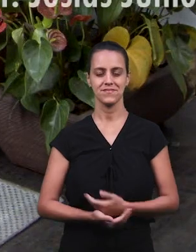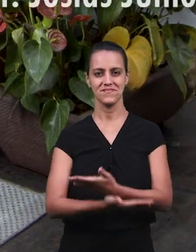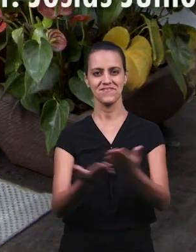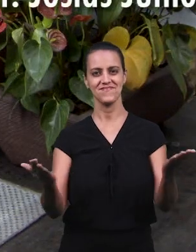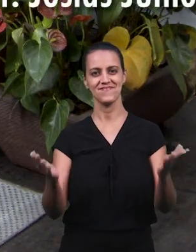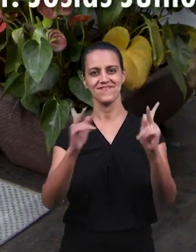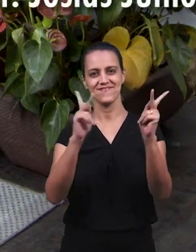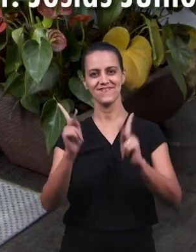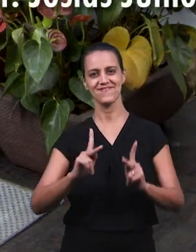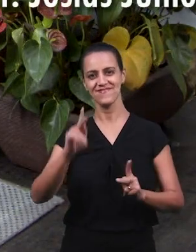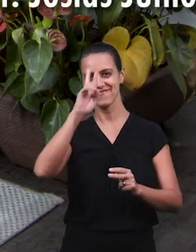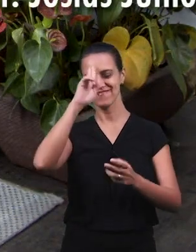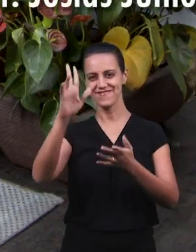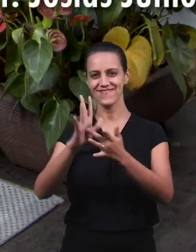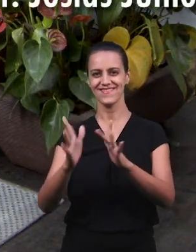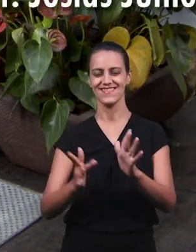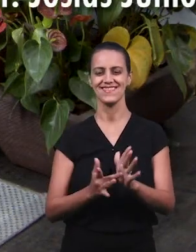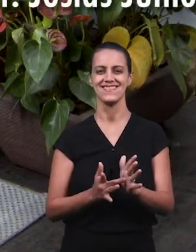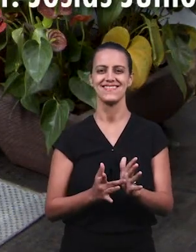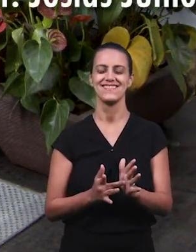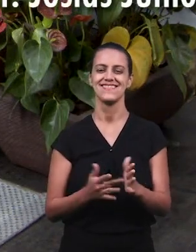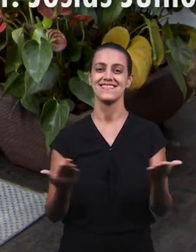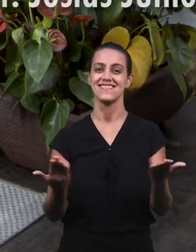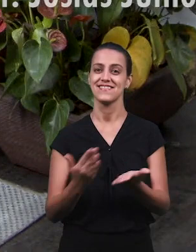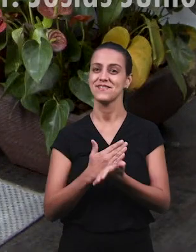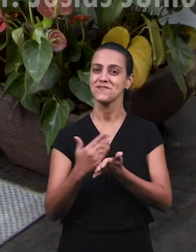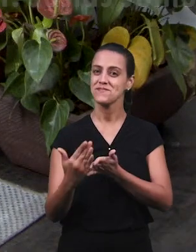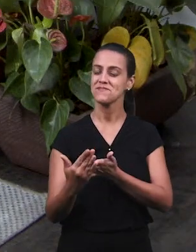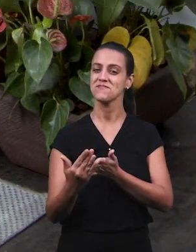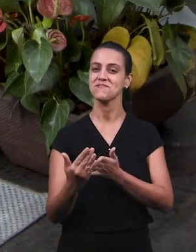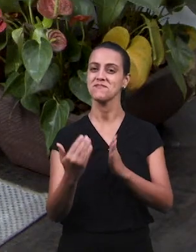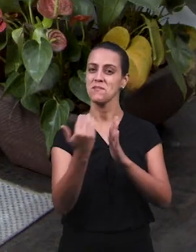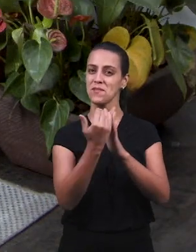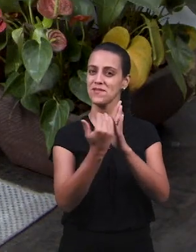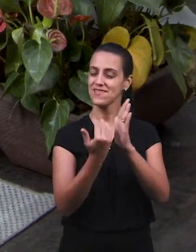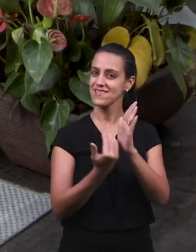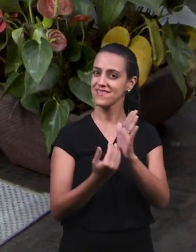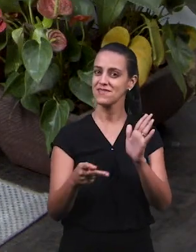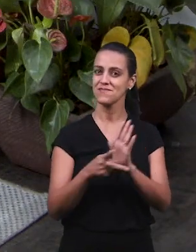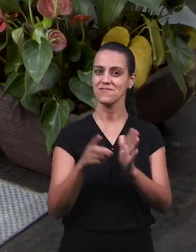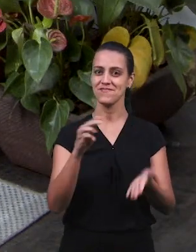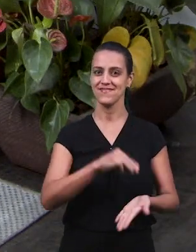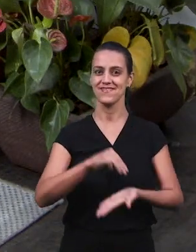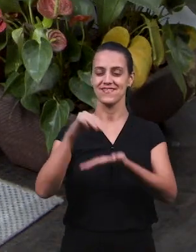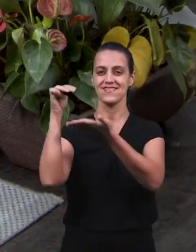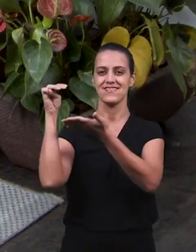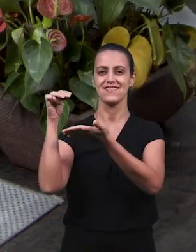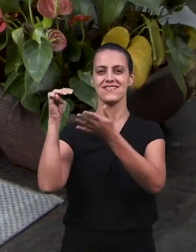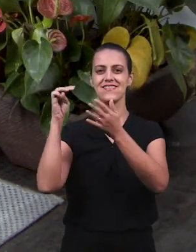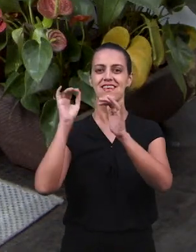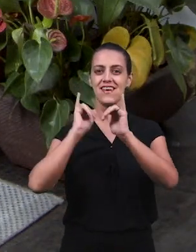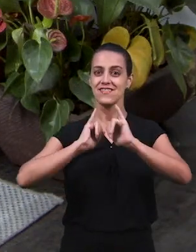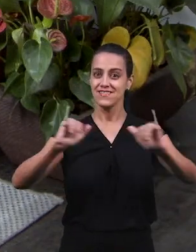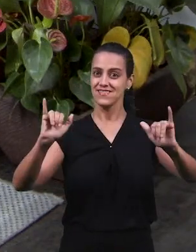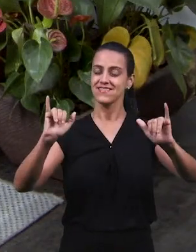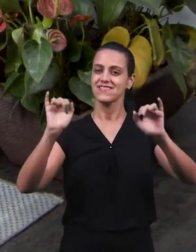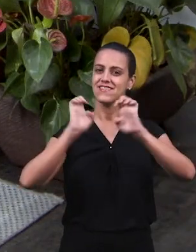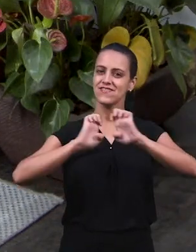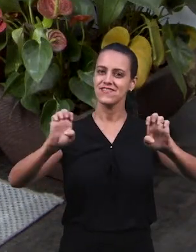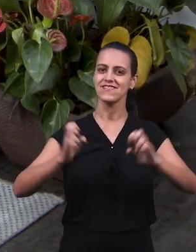Je salue à tous dans la paix du Seigneur Jésus. Nous commençons une édition de plus de l'Église chrétienne Maranatha en